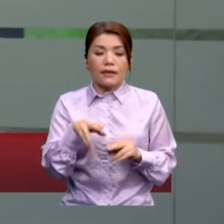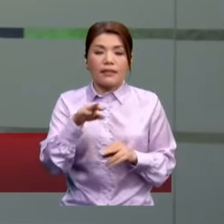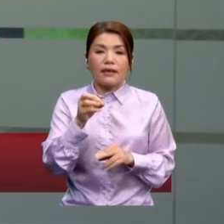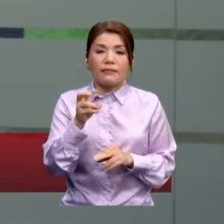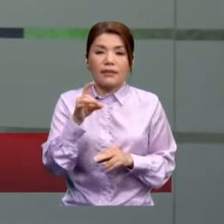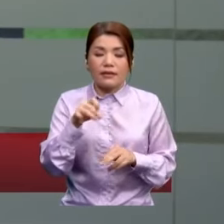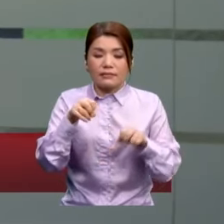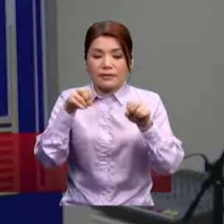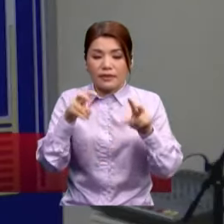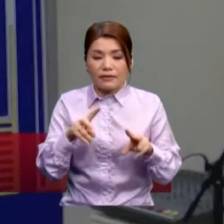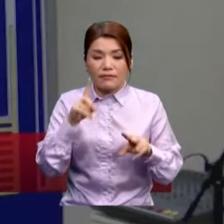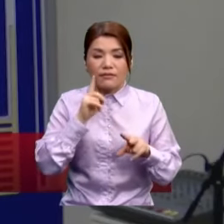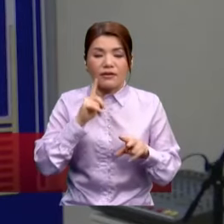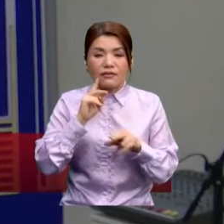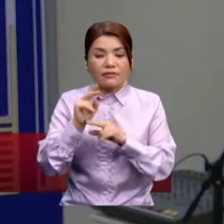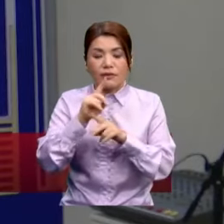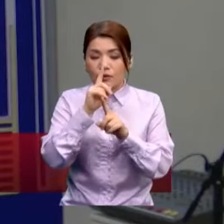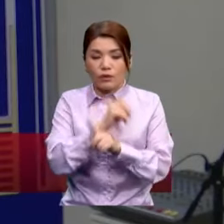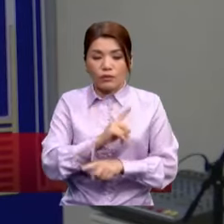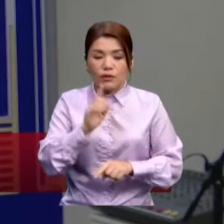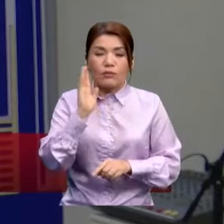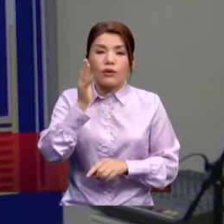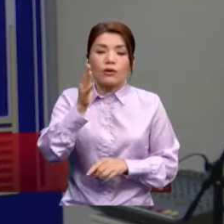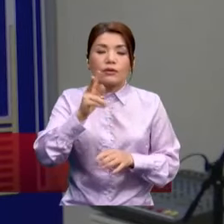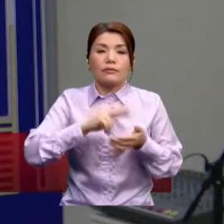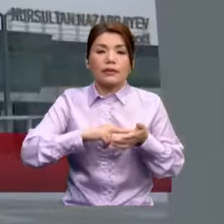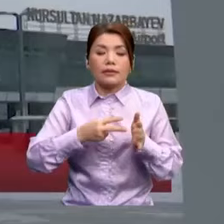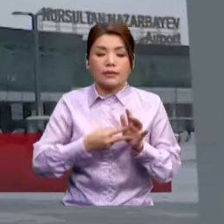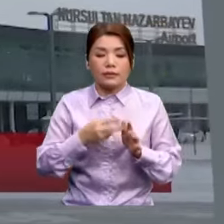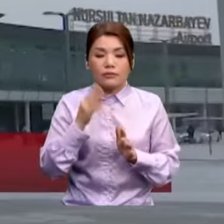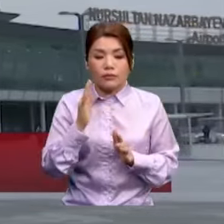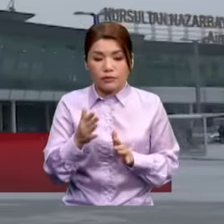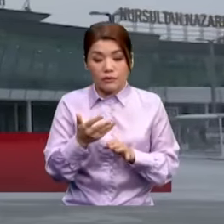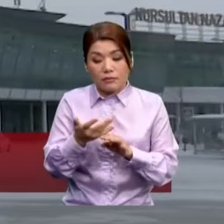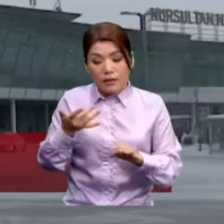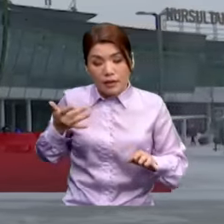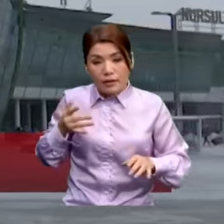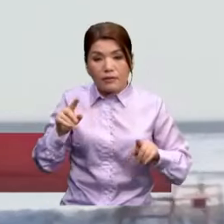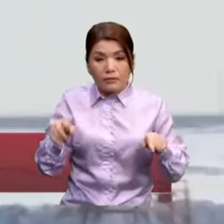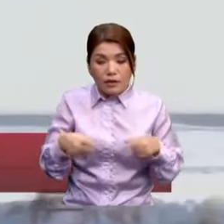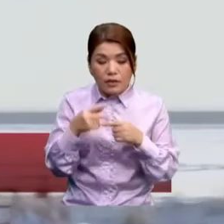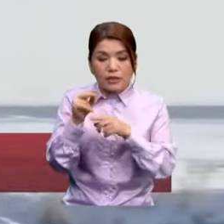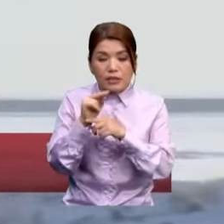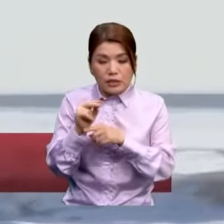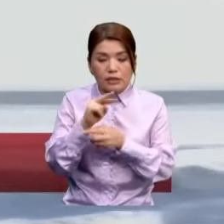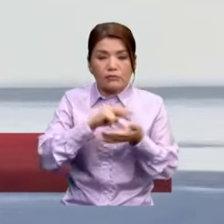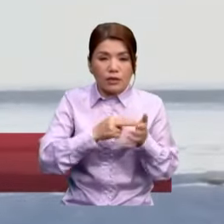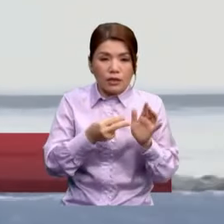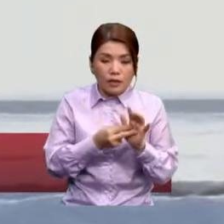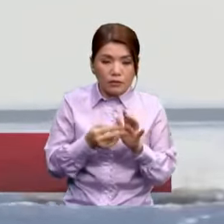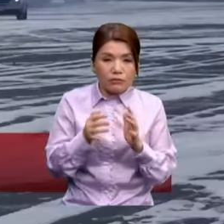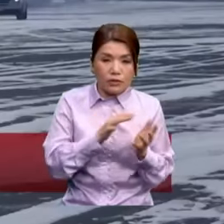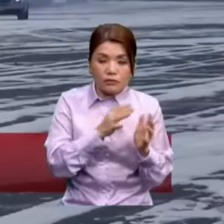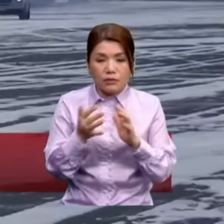реконструкцияның қазіргі уақытта өтпейді. Бұл енді келешектегі жоспар болуы мүмкін. Бұған дейін жаңғырту жұмыстары талай мәрте жоспарланып, сан